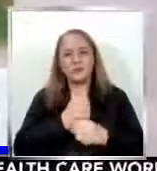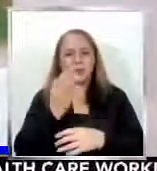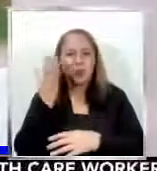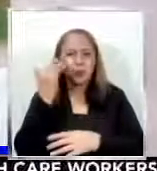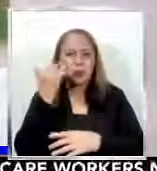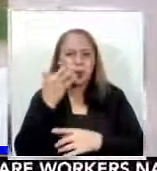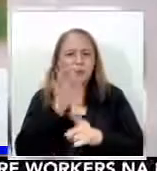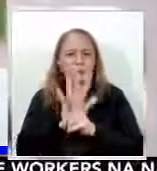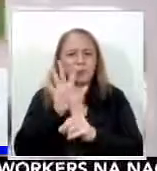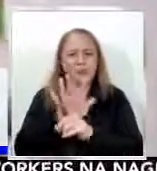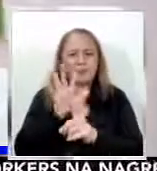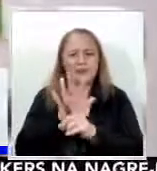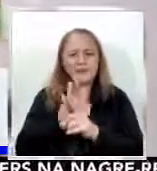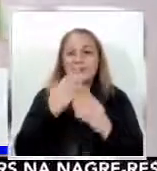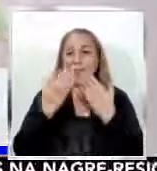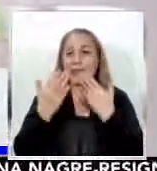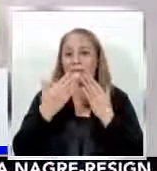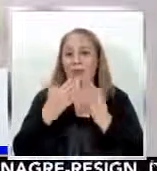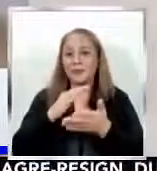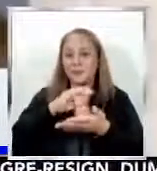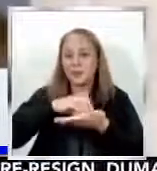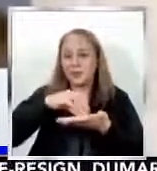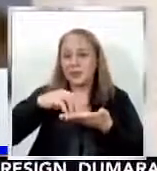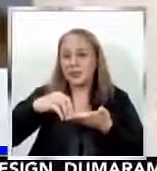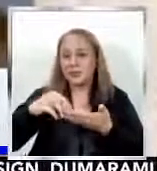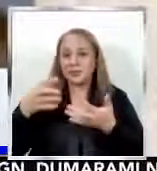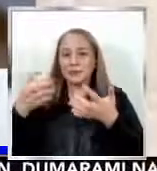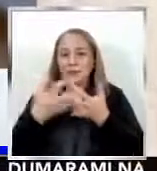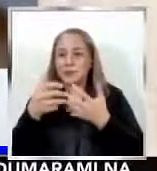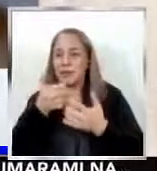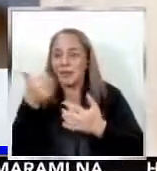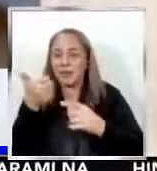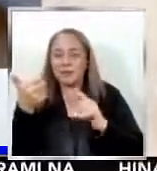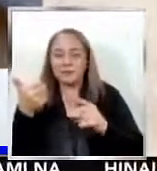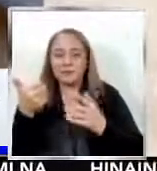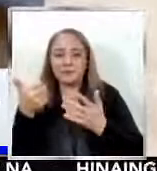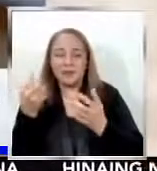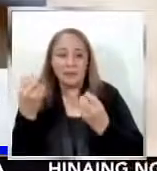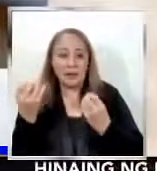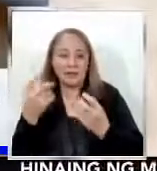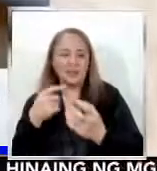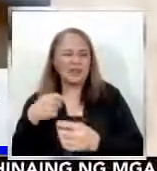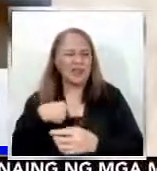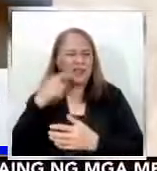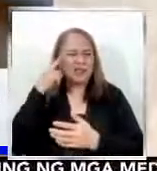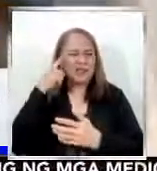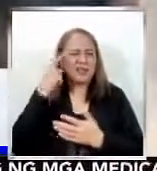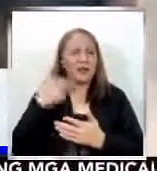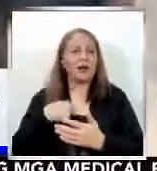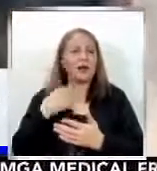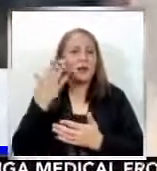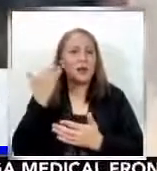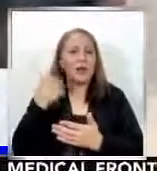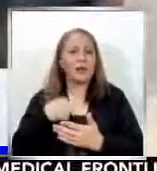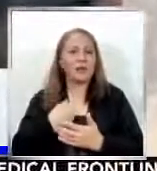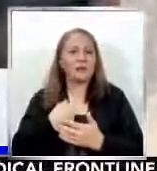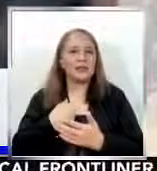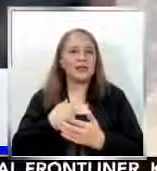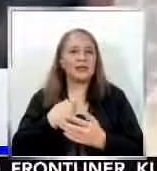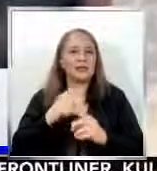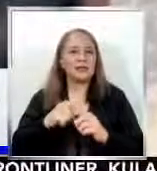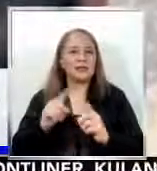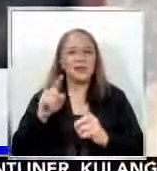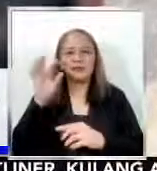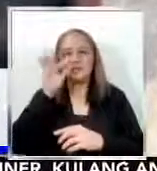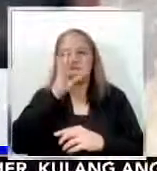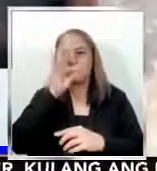ang Salamat Cookies sa panlasa ng nakakarami, paniwala ng mag-ina, dahil sa natatanging Filipino twist